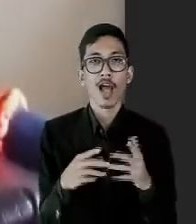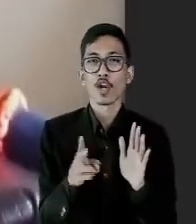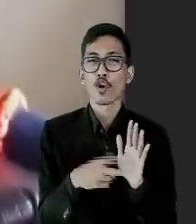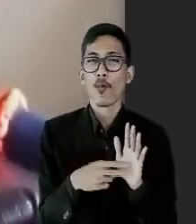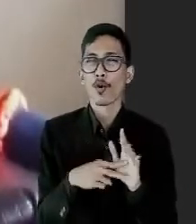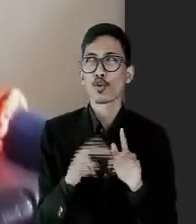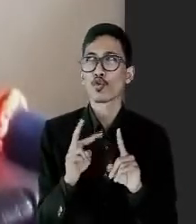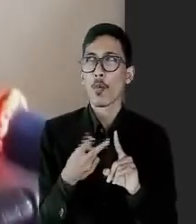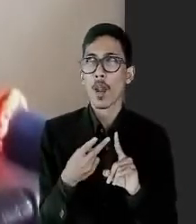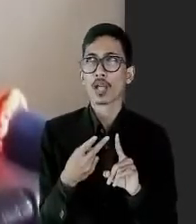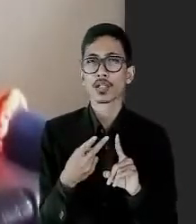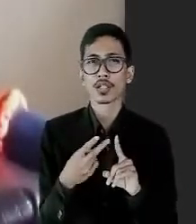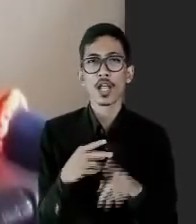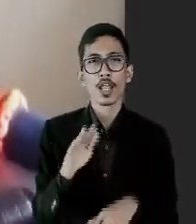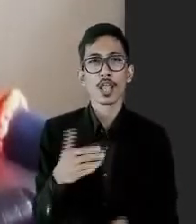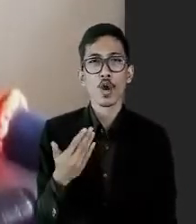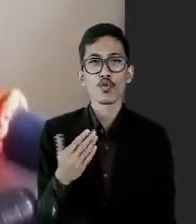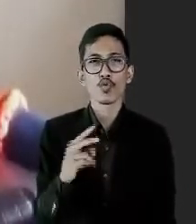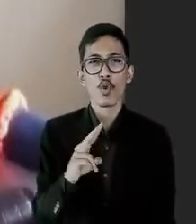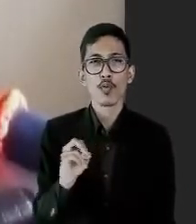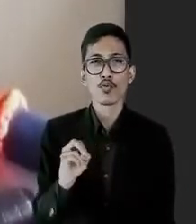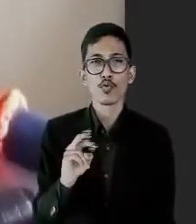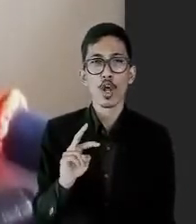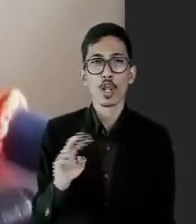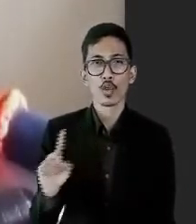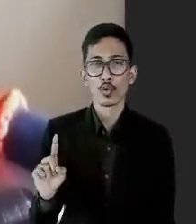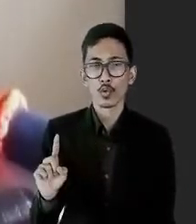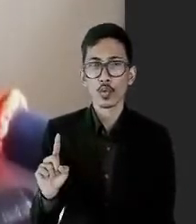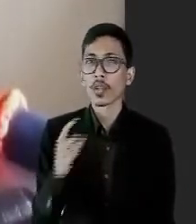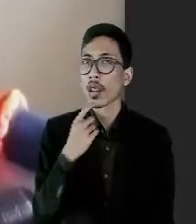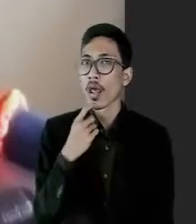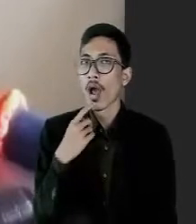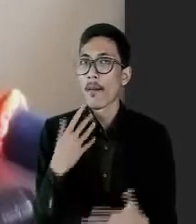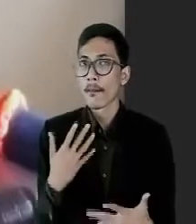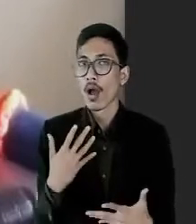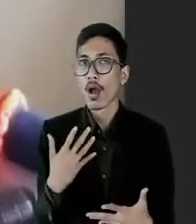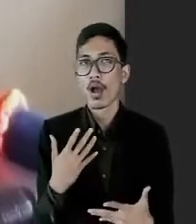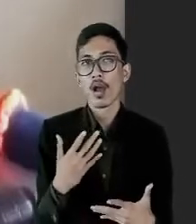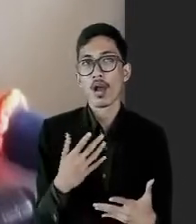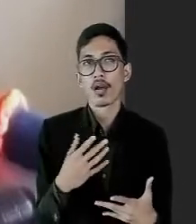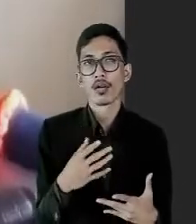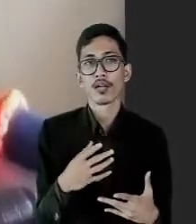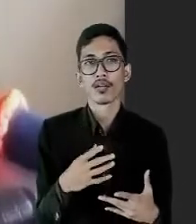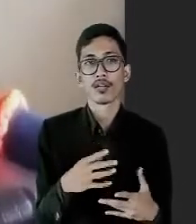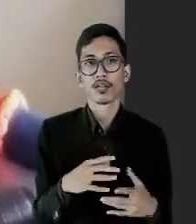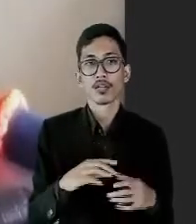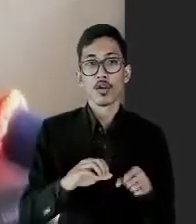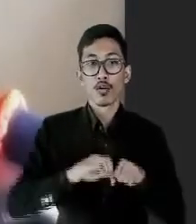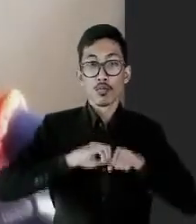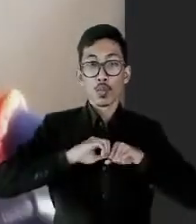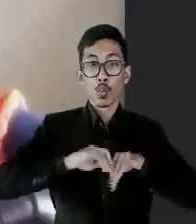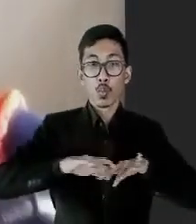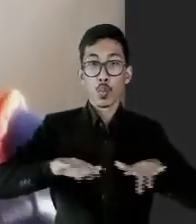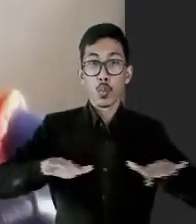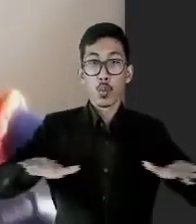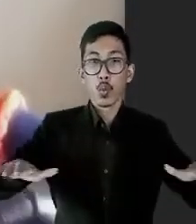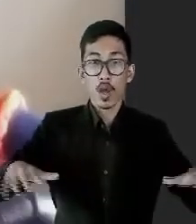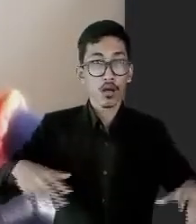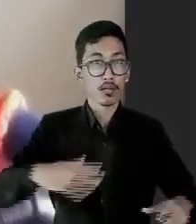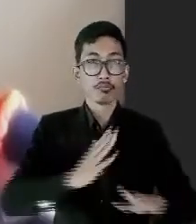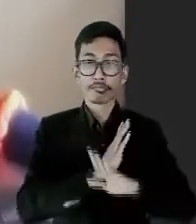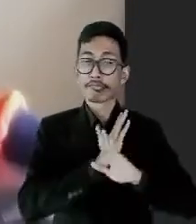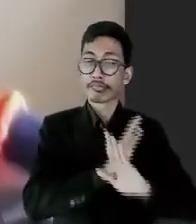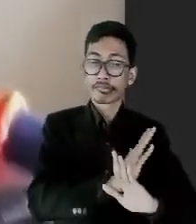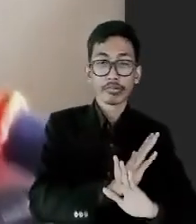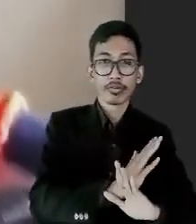12 tahun 2021 tentang langkah pencegahan dan penanggulangan penyebaran COVID-19 di wilayah